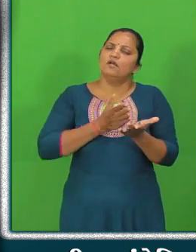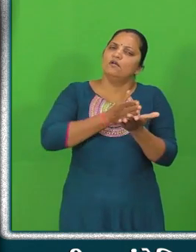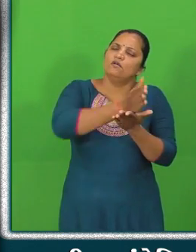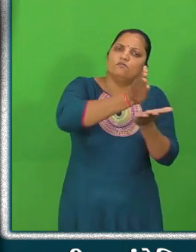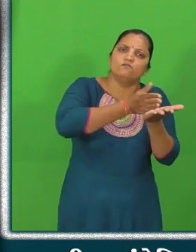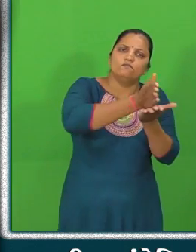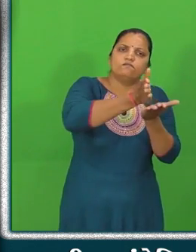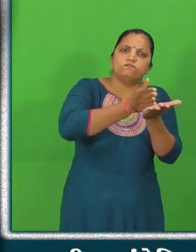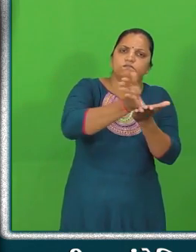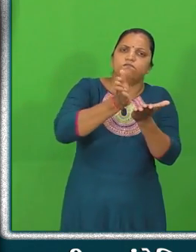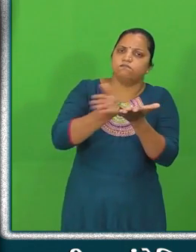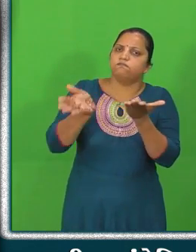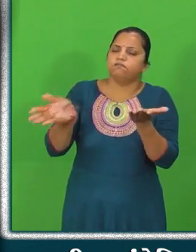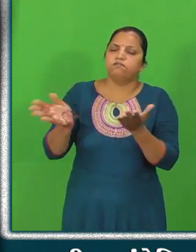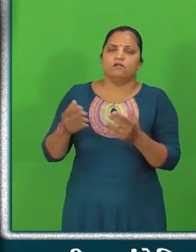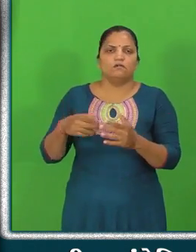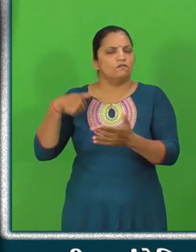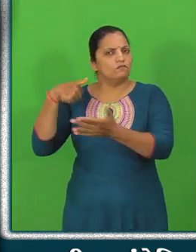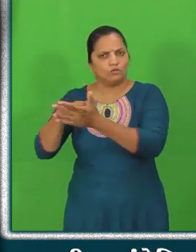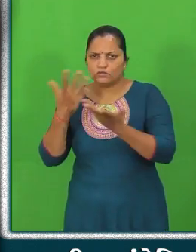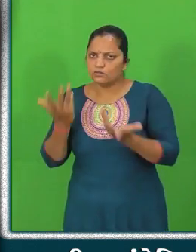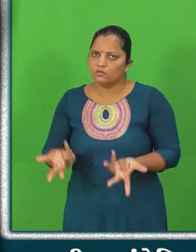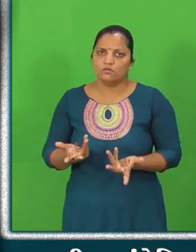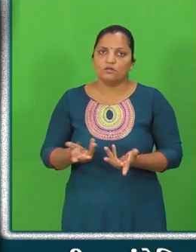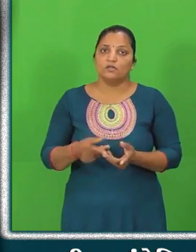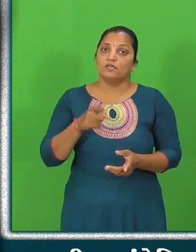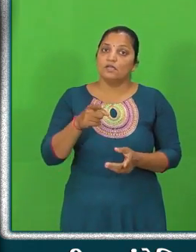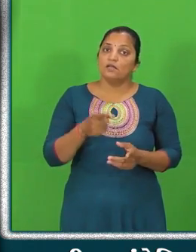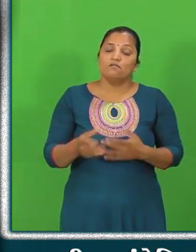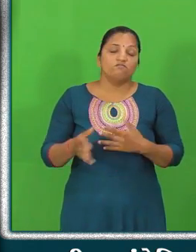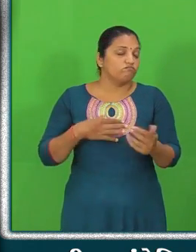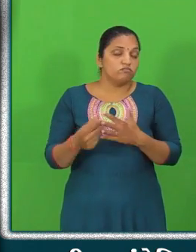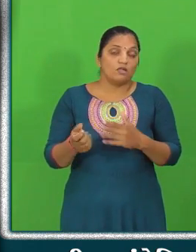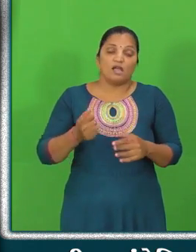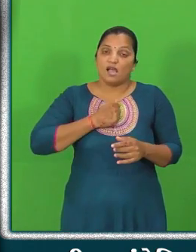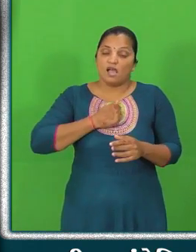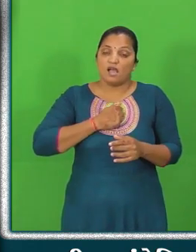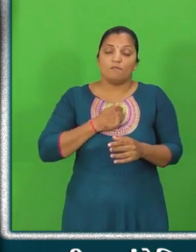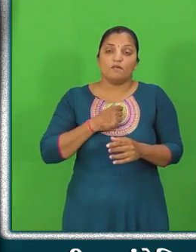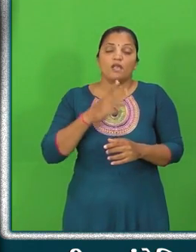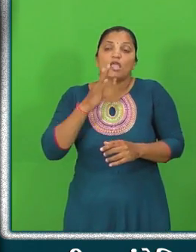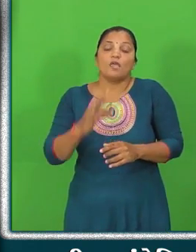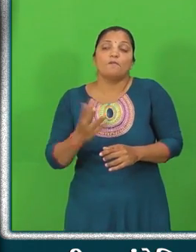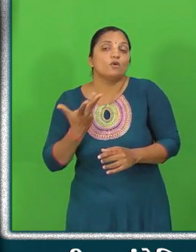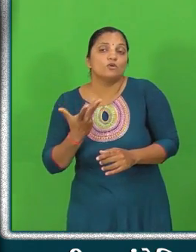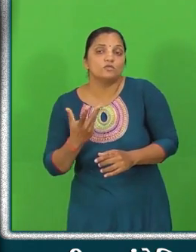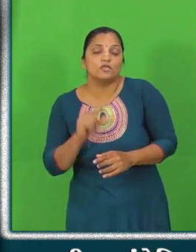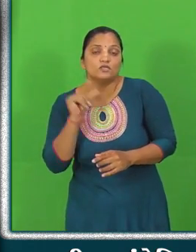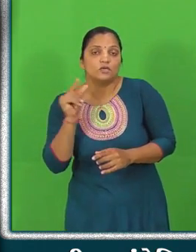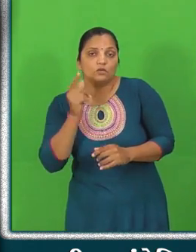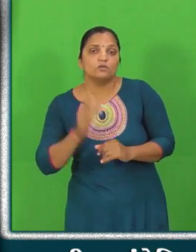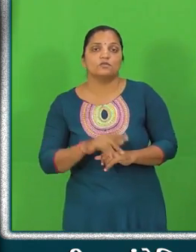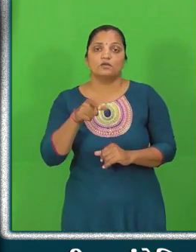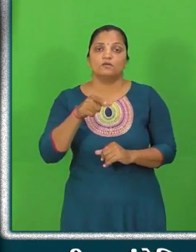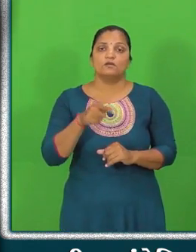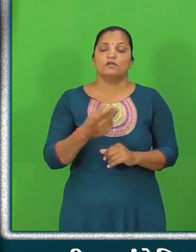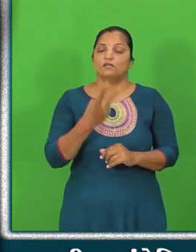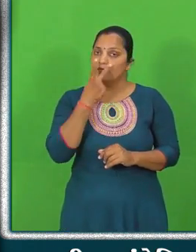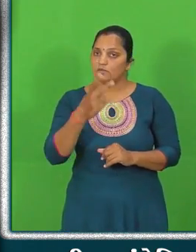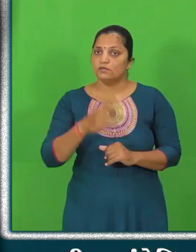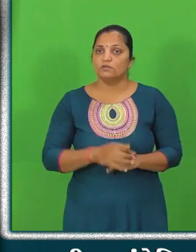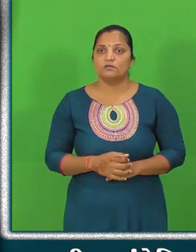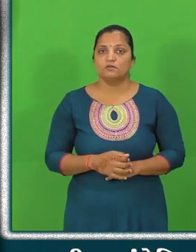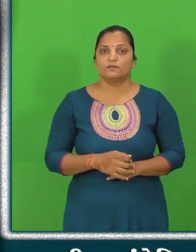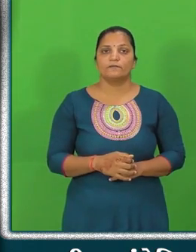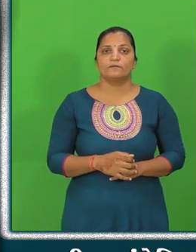બધી જ દિશામાં આ કિરણ જતું હોય છે। એ પૈકી આપણે કયું કિરણની જરૂર છે એનો જ ઉપયોગ કરવાનો। તો અહીંયા તમે જોઈ